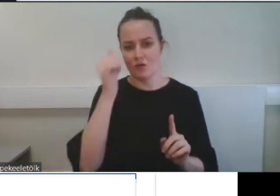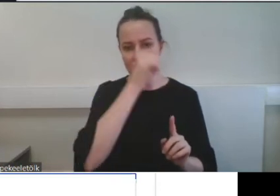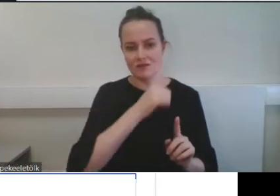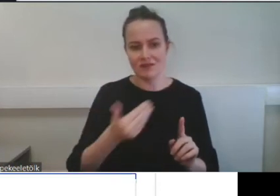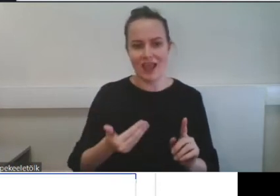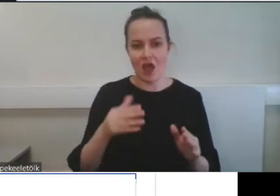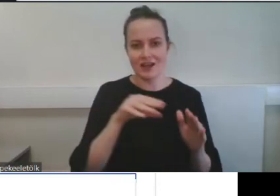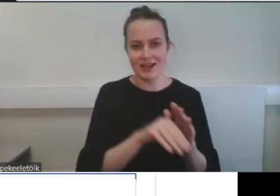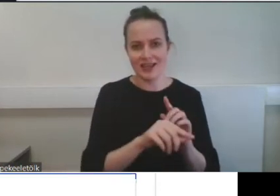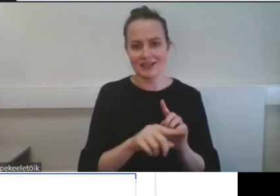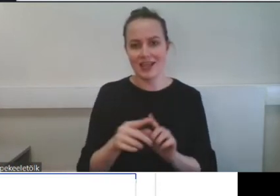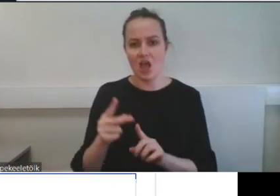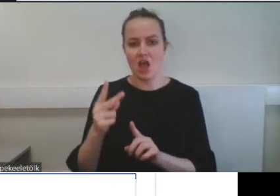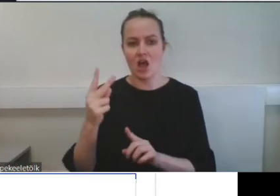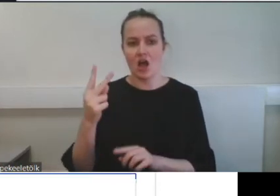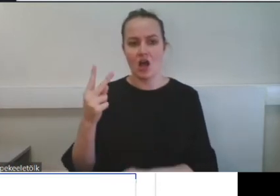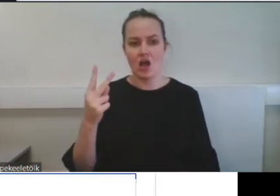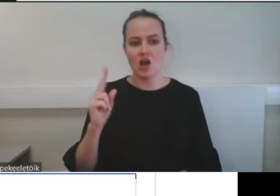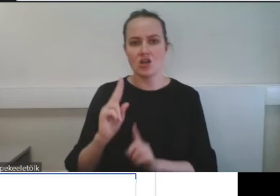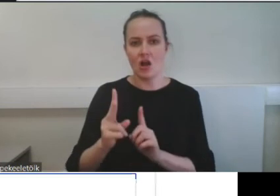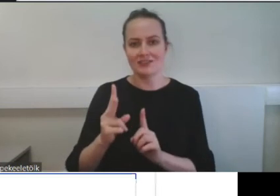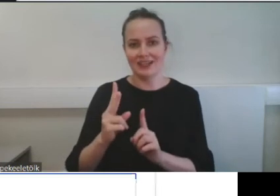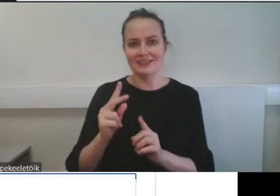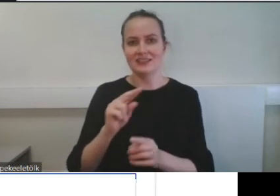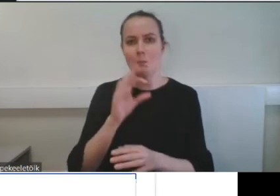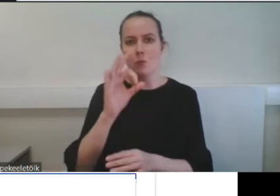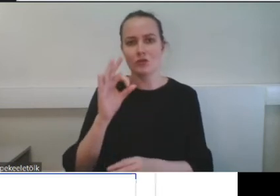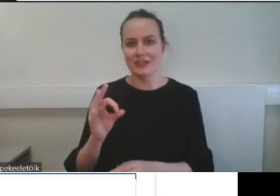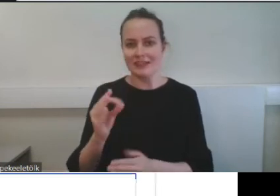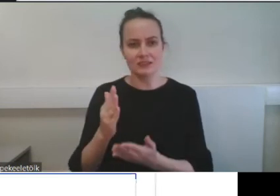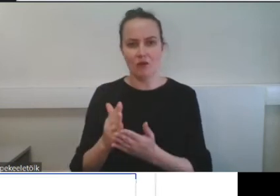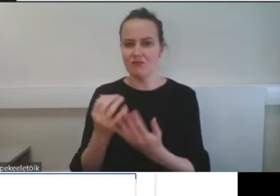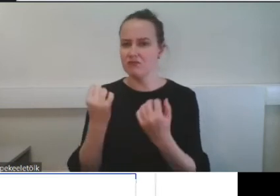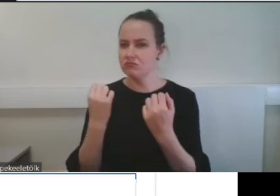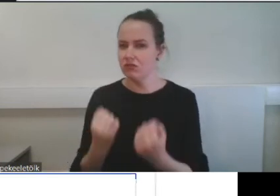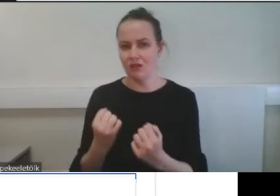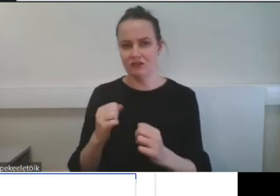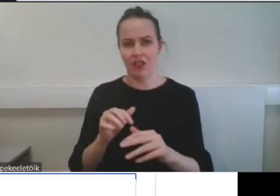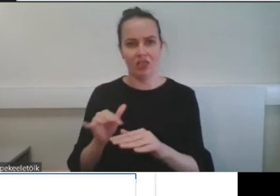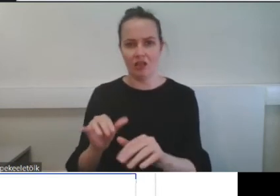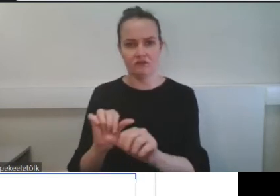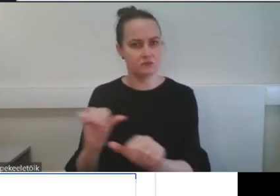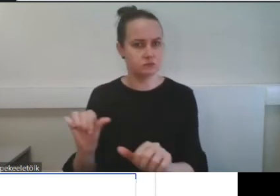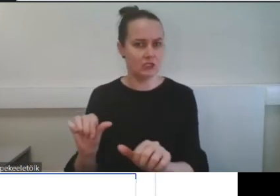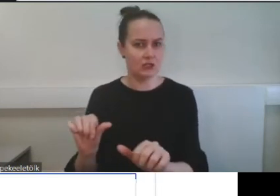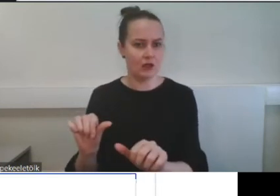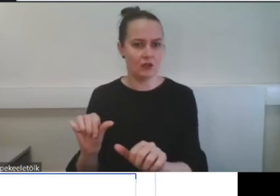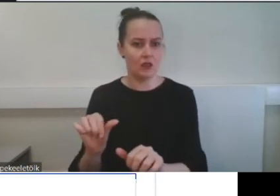ja kuigi tõsised tegevuspiirangud sagenevad 50. eluaastates